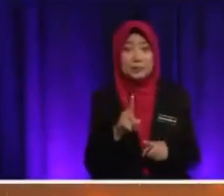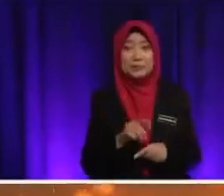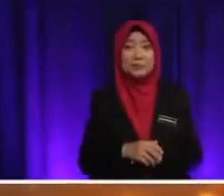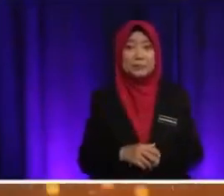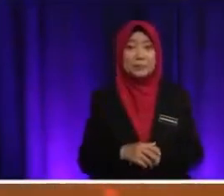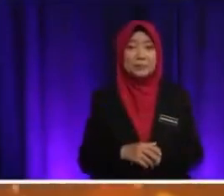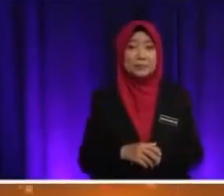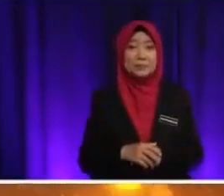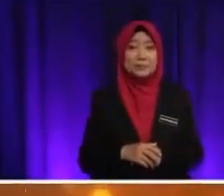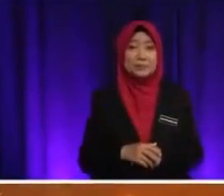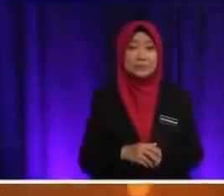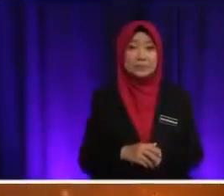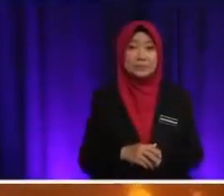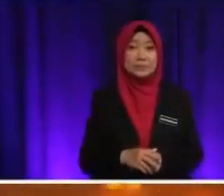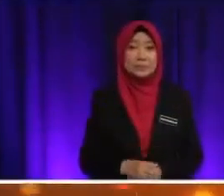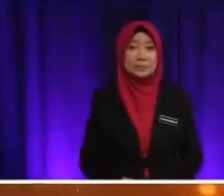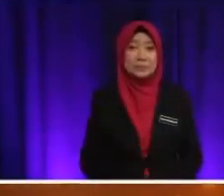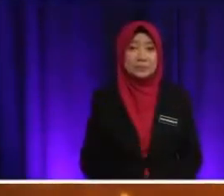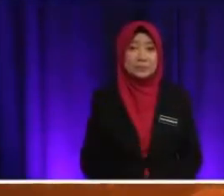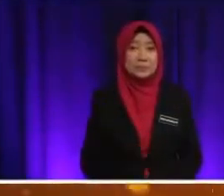Okey. Jawapan yang lain.